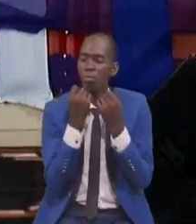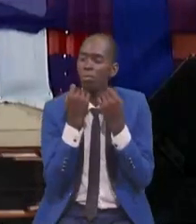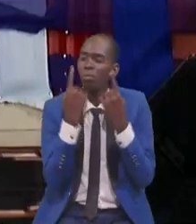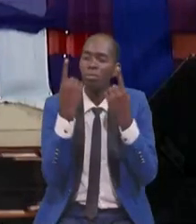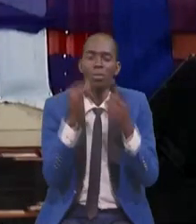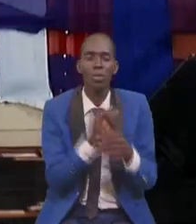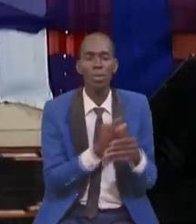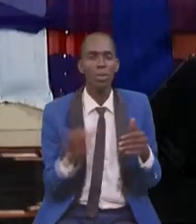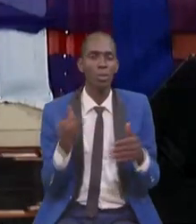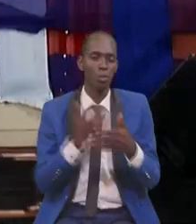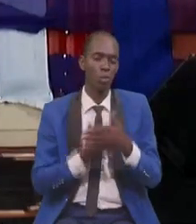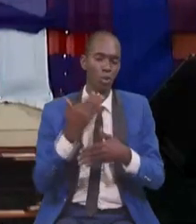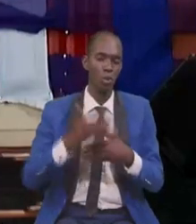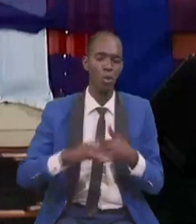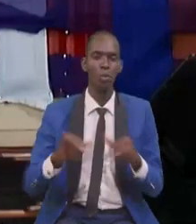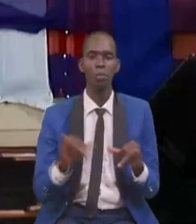Vous serez